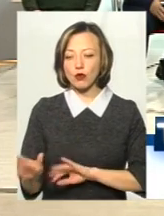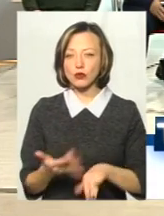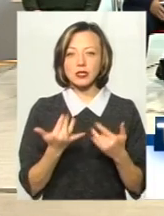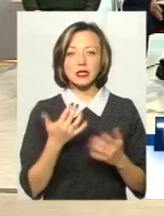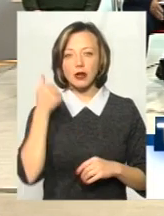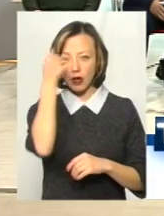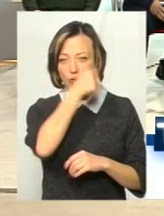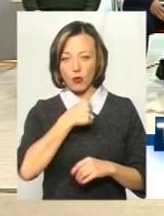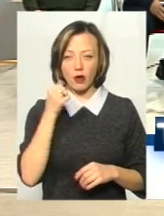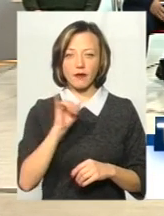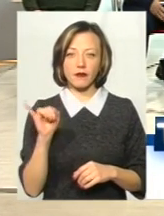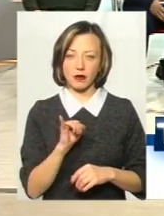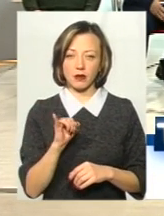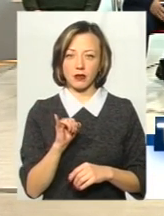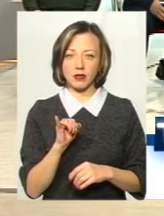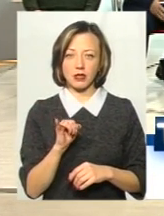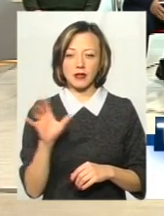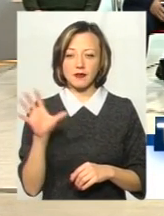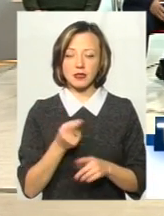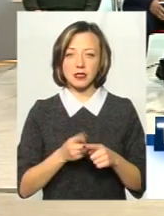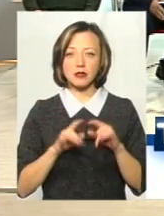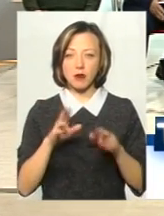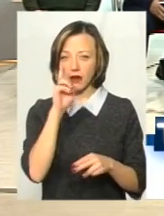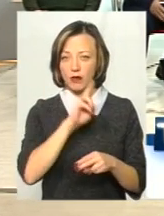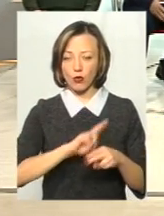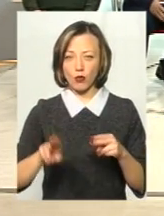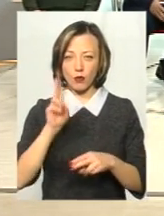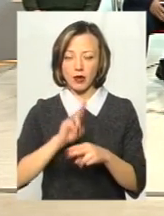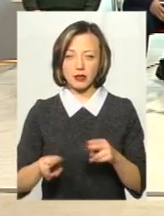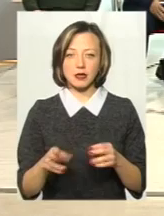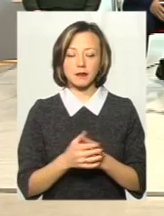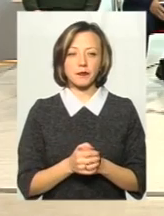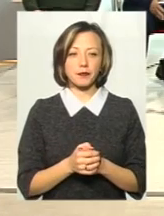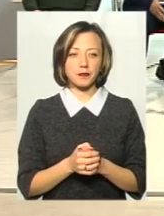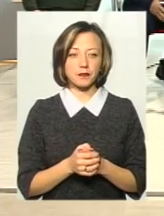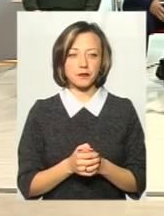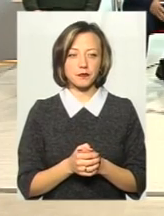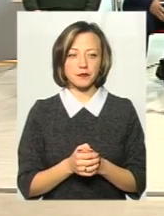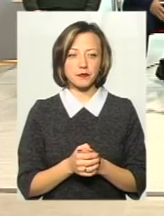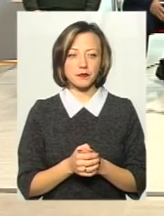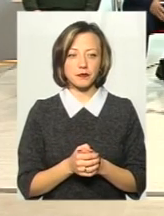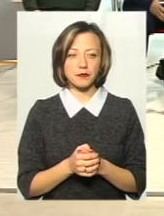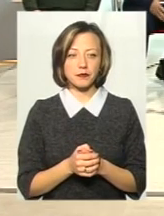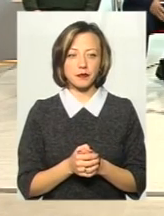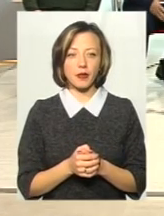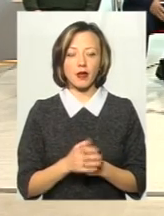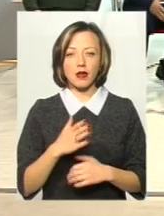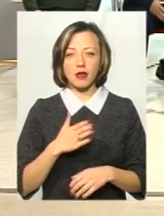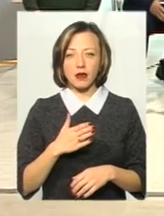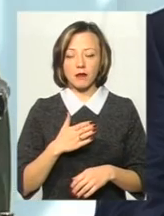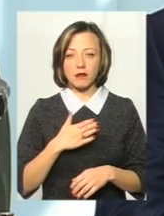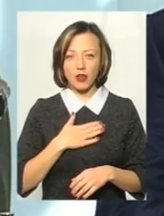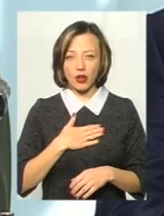років, і ті всі справи дійсно губляться. Ну, «Свобода», на жаль, має з тій небесній сотні 19